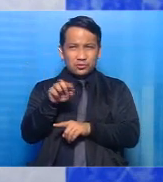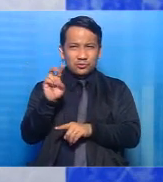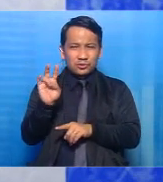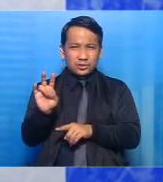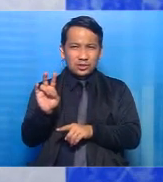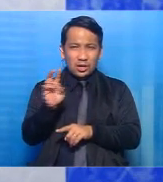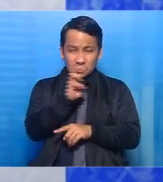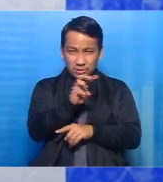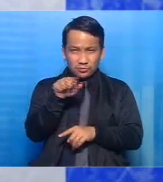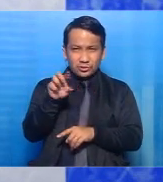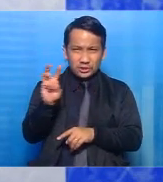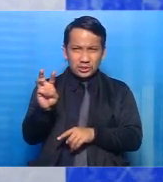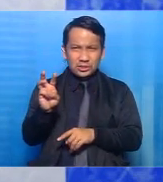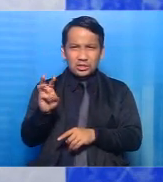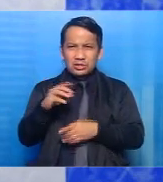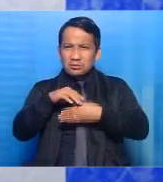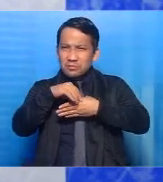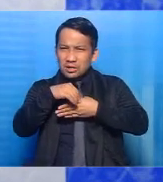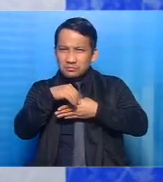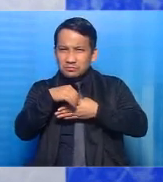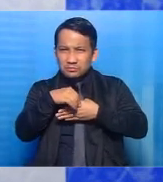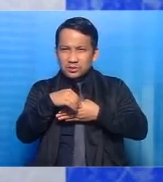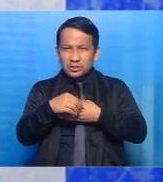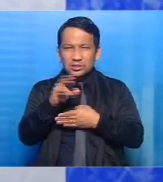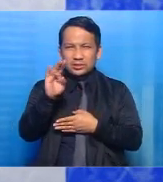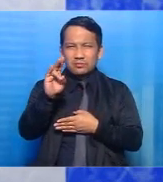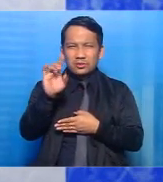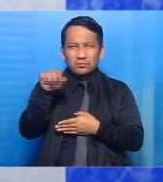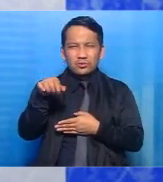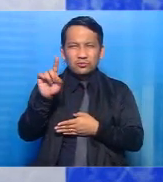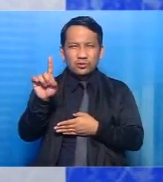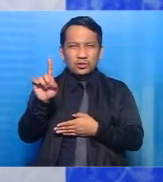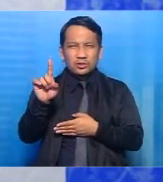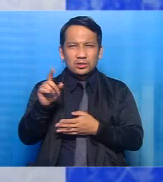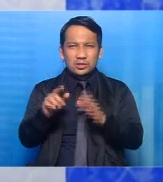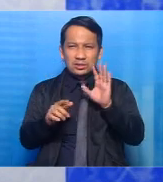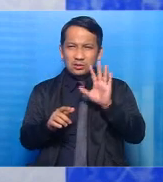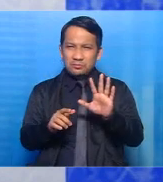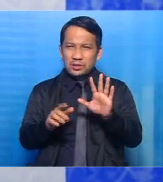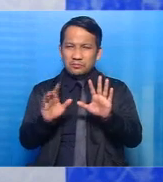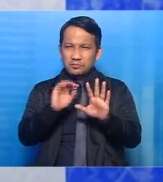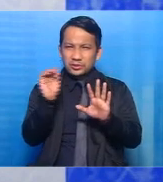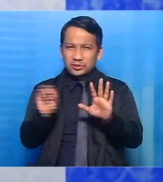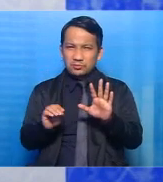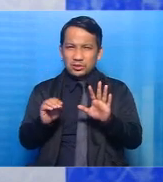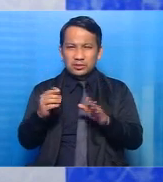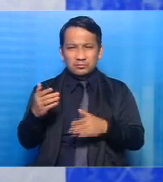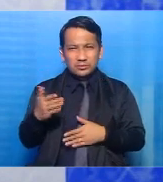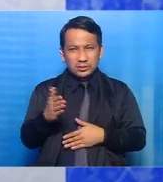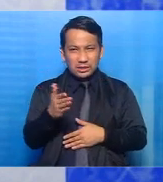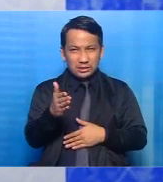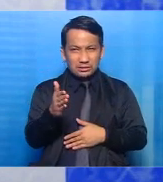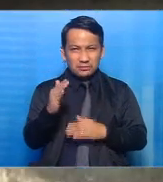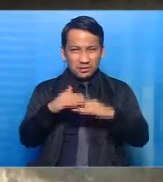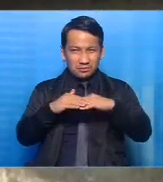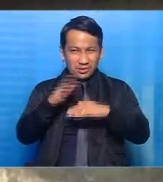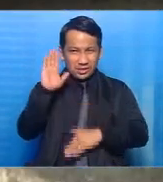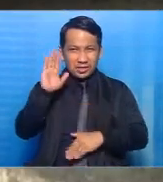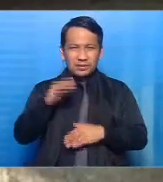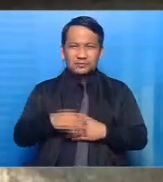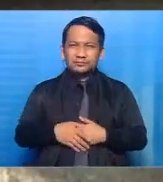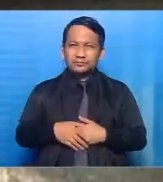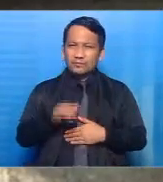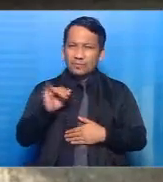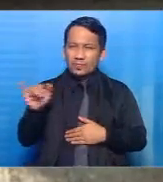Ang karneng baboy, nasa 20% ang pagsipa ng presyo. Nasa 5% naman ang pagtaas ng presyo ng mga isda.